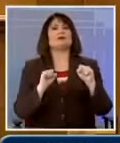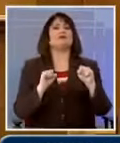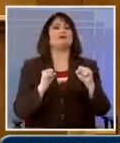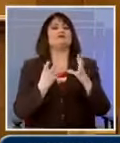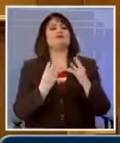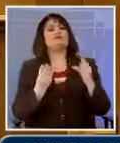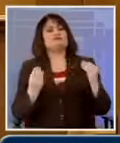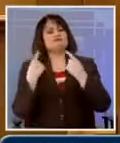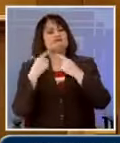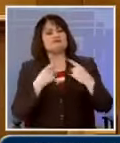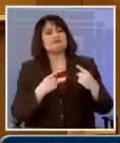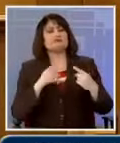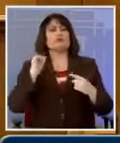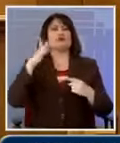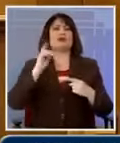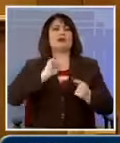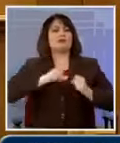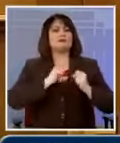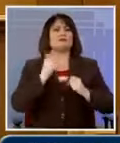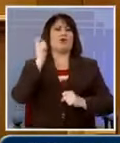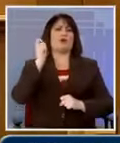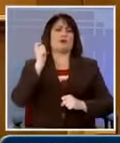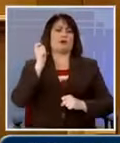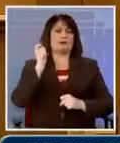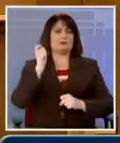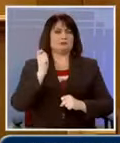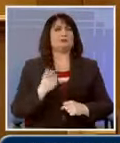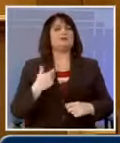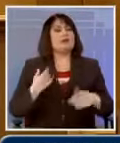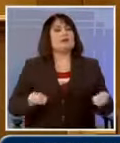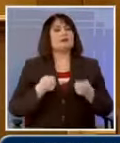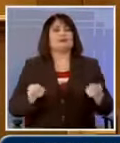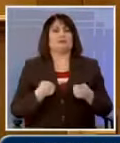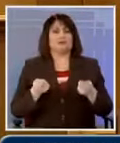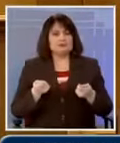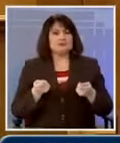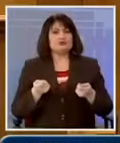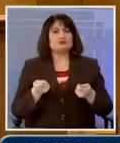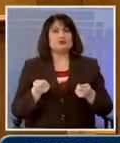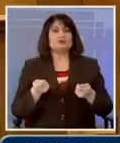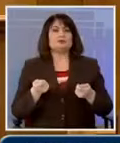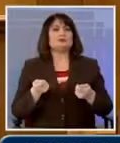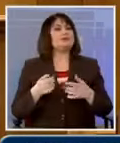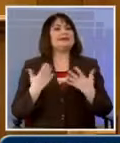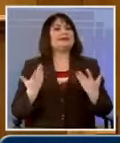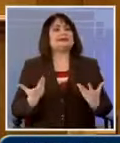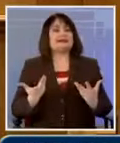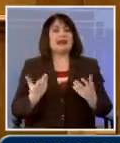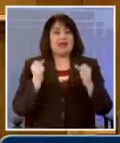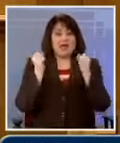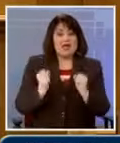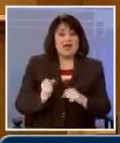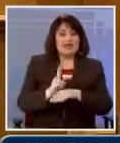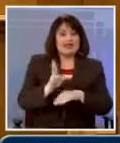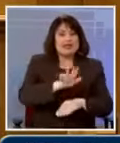πολυδιάστατη και ενεργητική εξωτερική πολιτική θα αξιοποιήσουμε την αστήρευτη γεωπολιτική